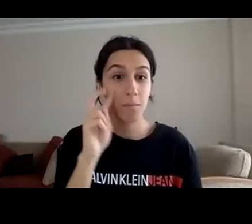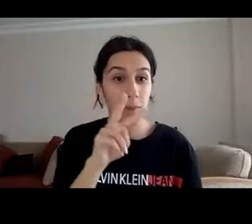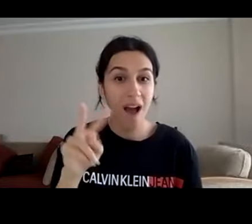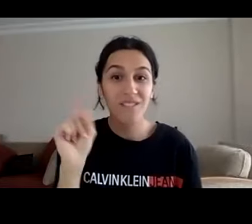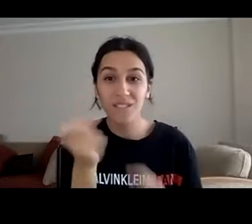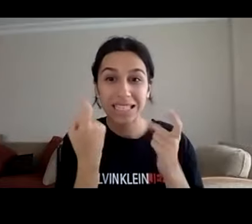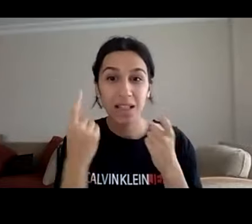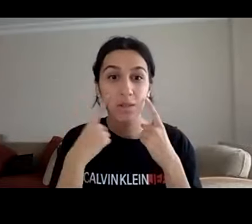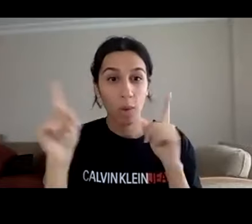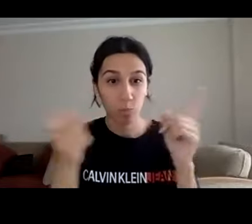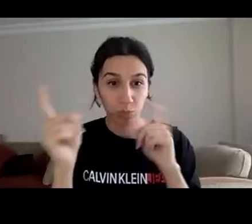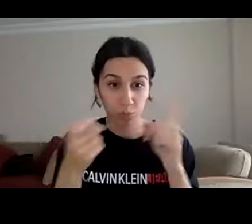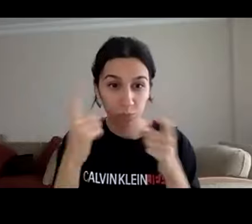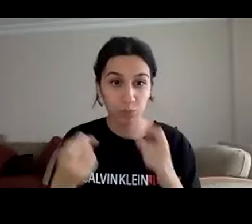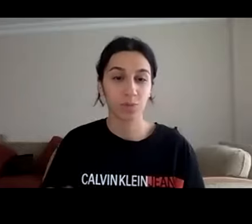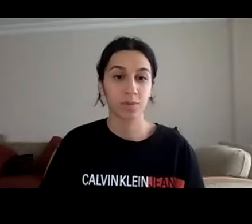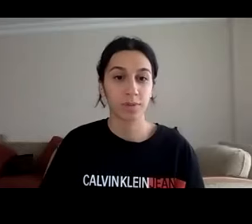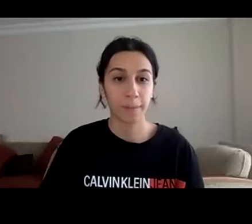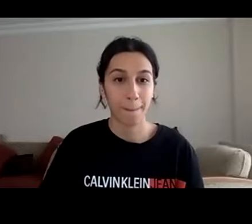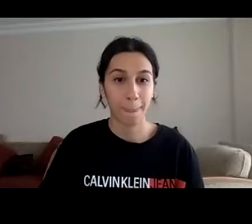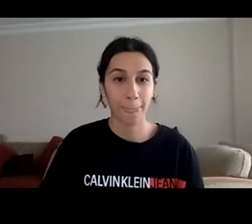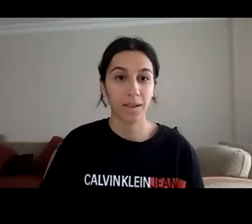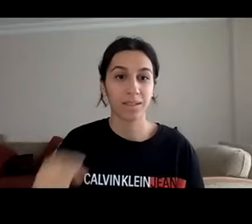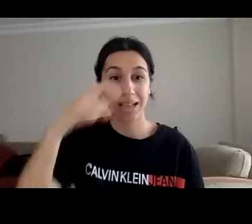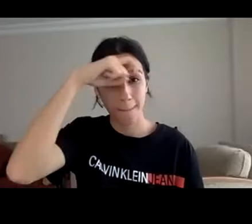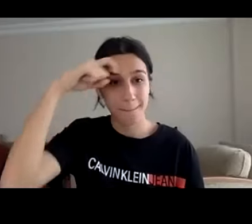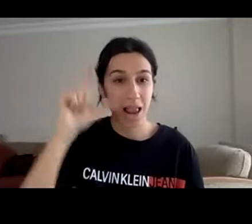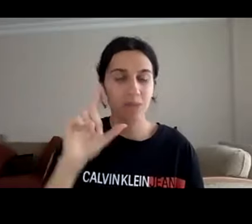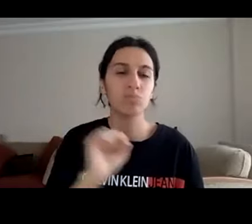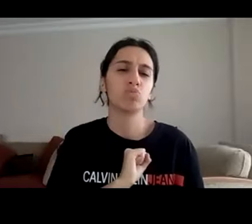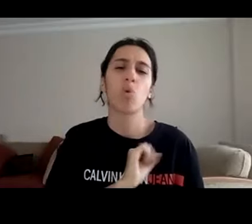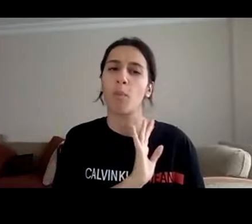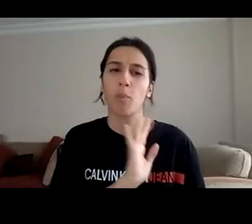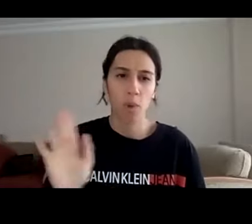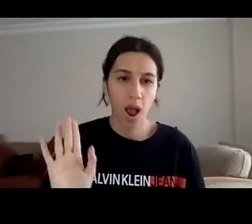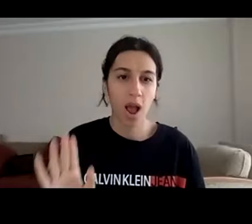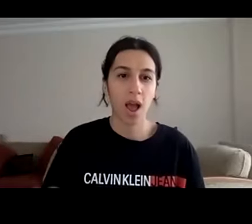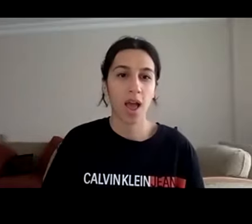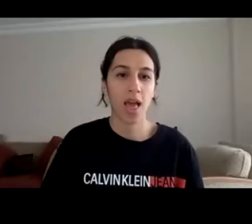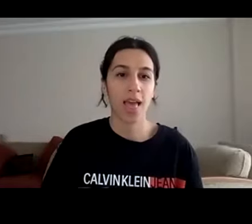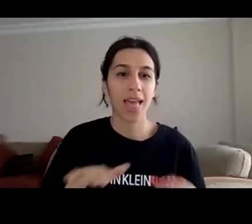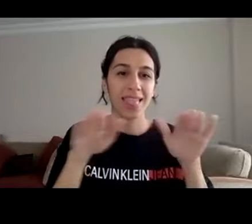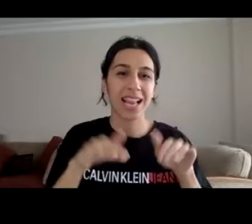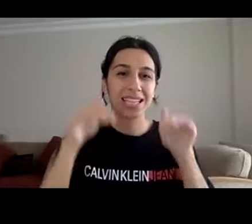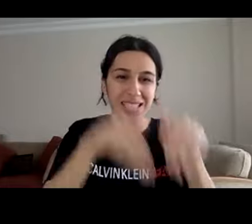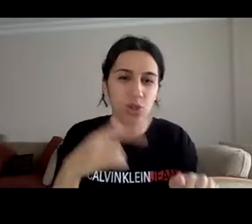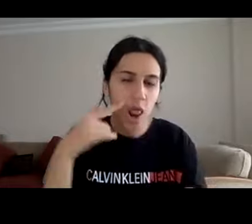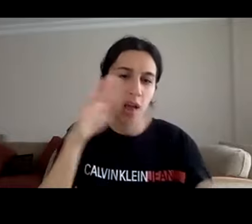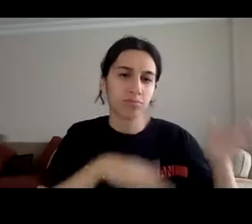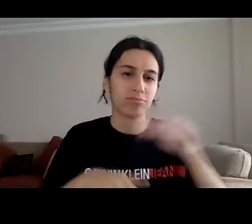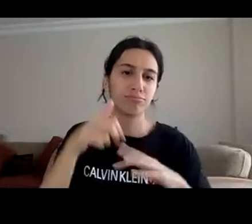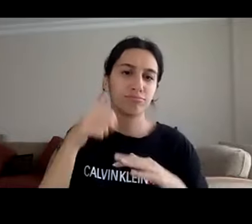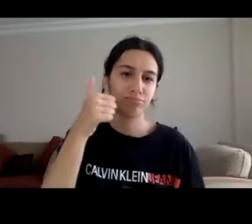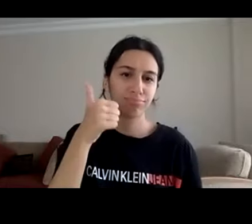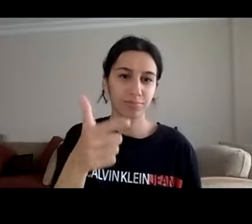kollamak, gözlemek adına çaba sarf etmeleri ve korkmamaları. Bir şekilde denize atlandığı zaman yüzülebiliyor. Çok